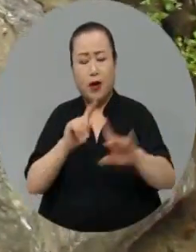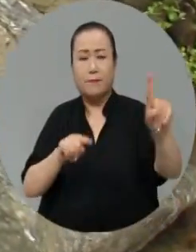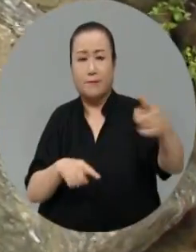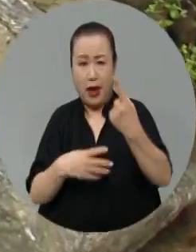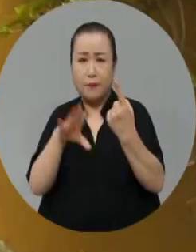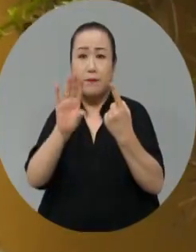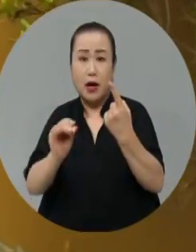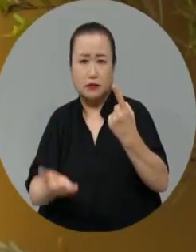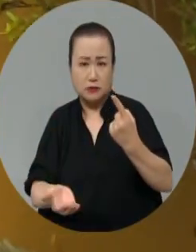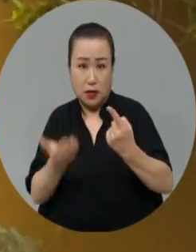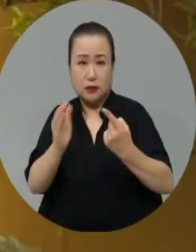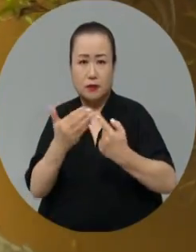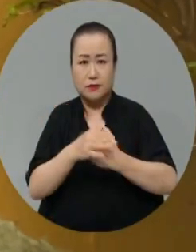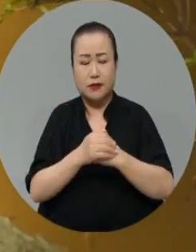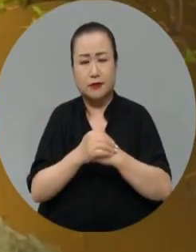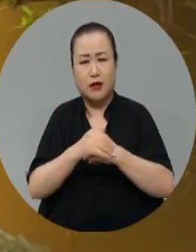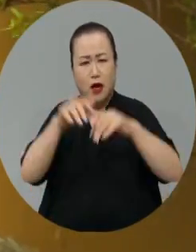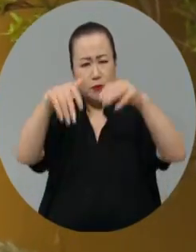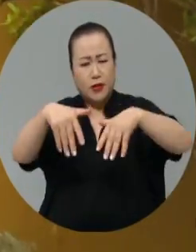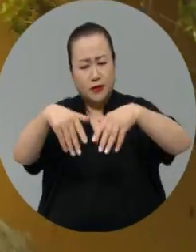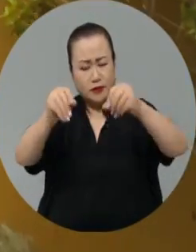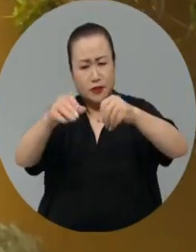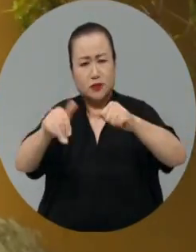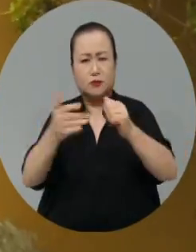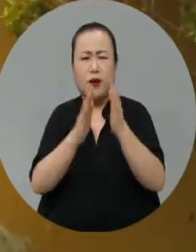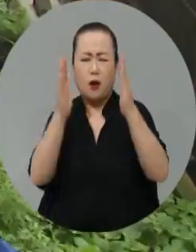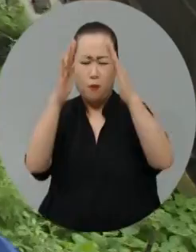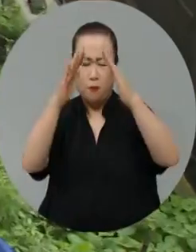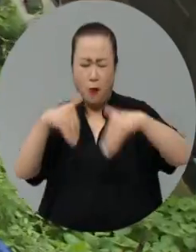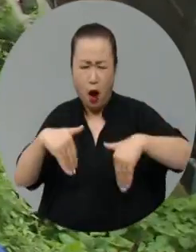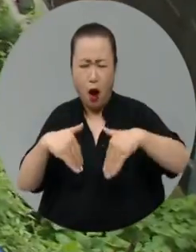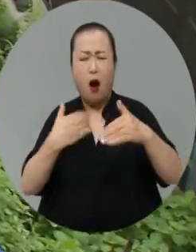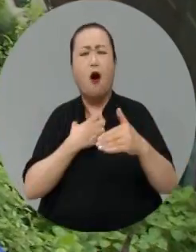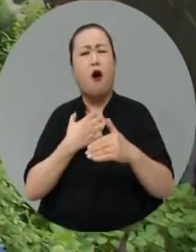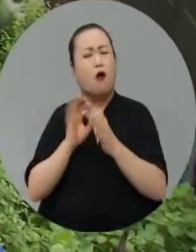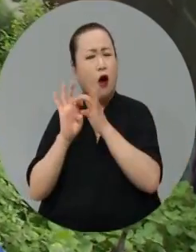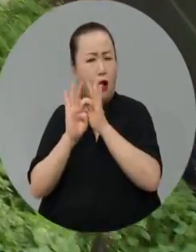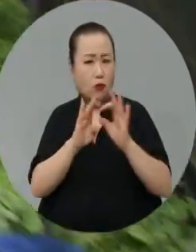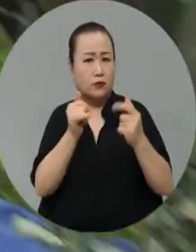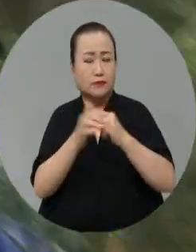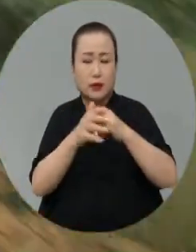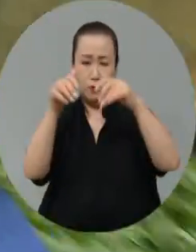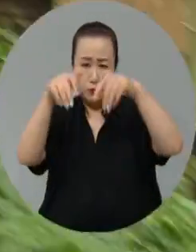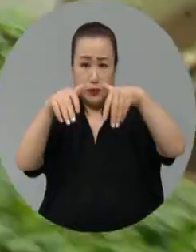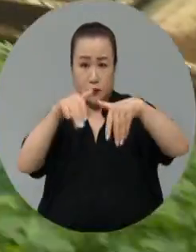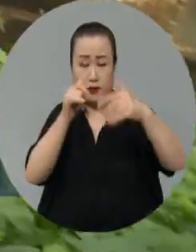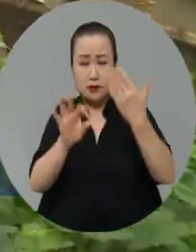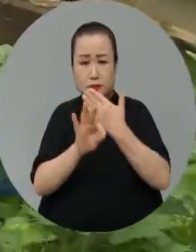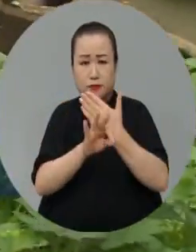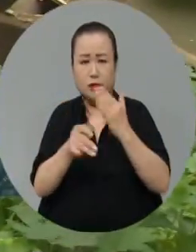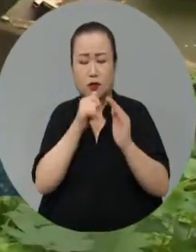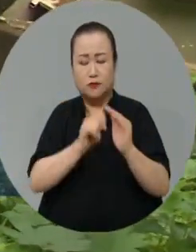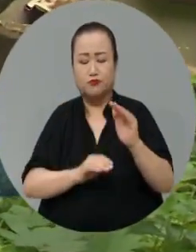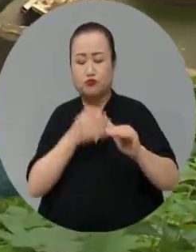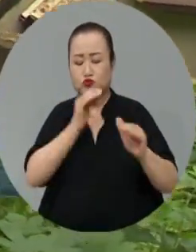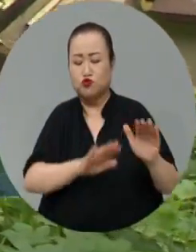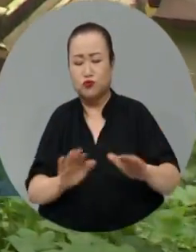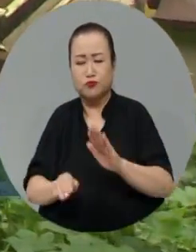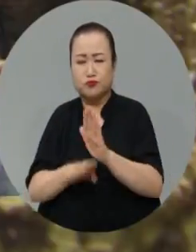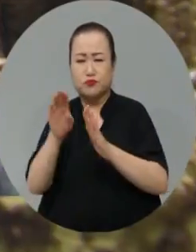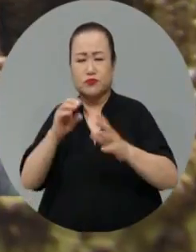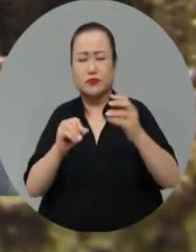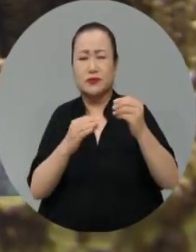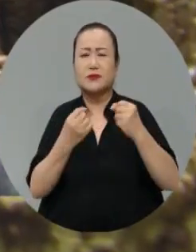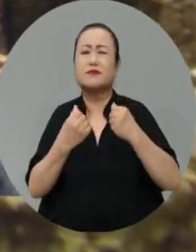100만 제곱미터가 넘습니다. 비는 그쳤지만 붕괴 위험은 여전합니다. 비가 오게 되면 지하수위가 차오르게 되고 흙입자들